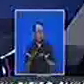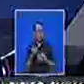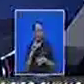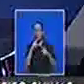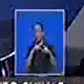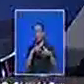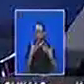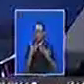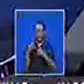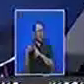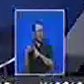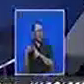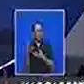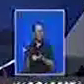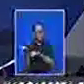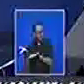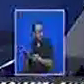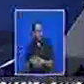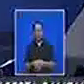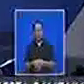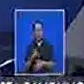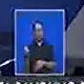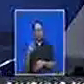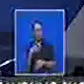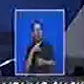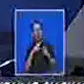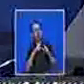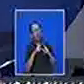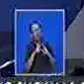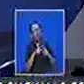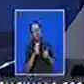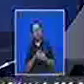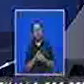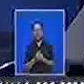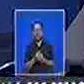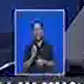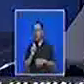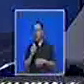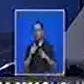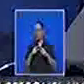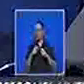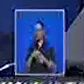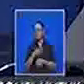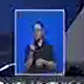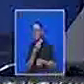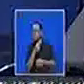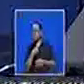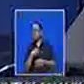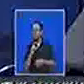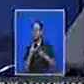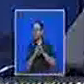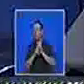A atau B, bebas. Iya, paslon nomor urut 1 silakan. A. Kita dengarkan sama-sama, kita simak sama-sama studi kasus